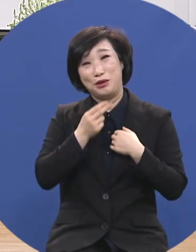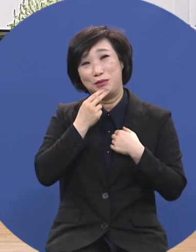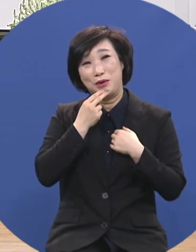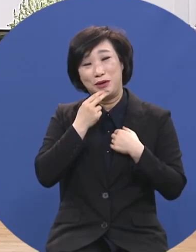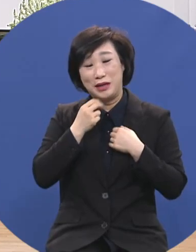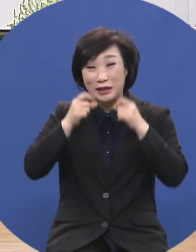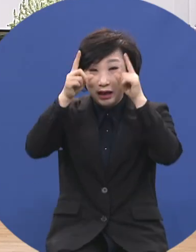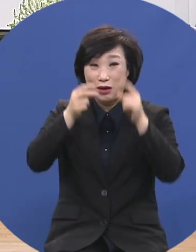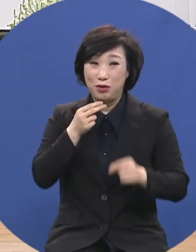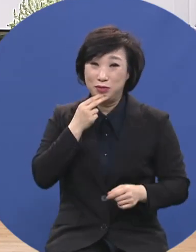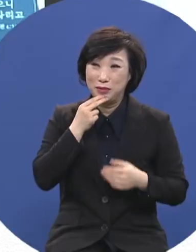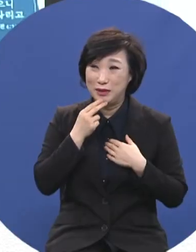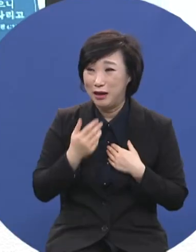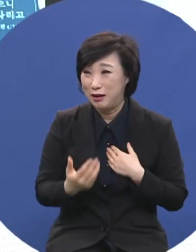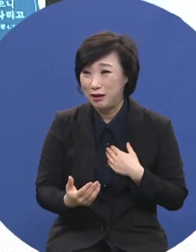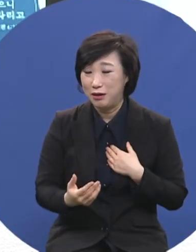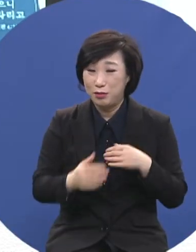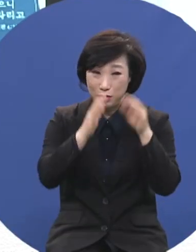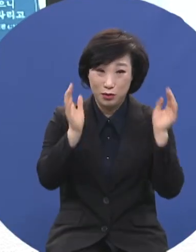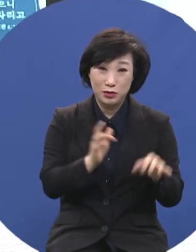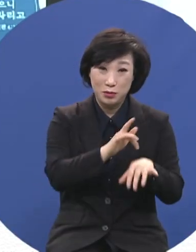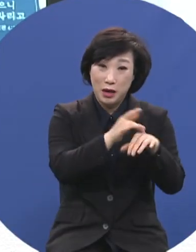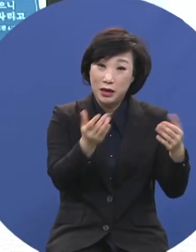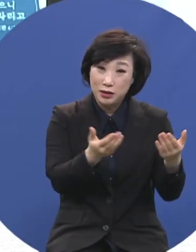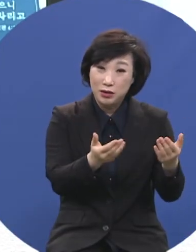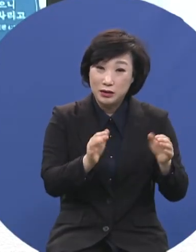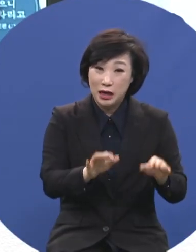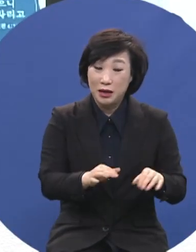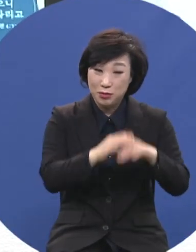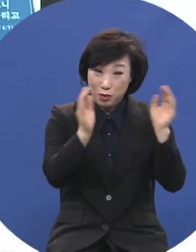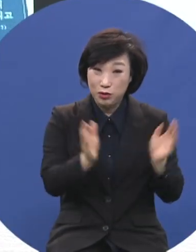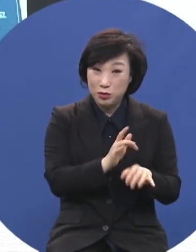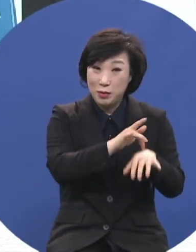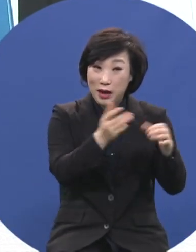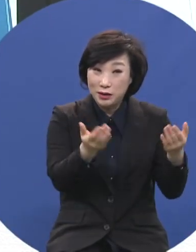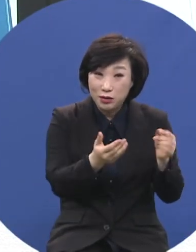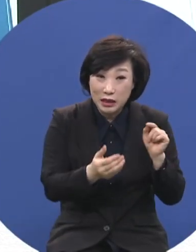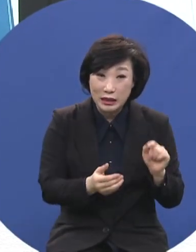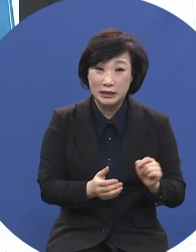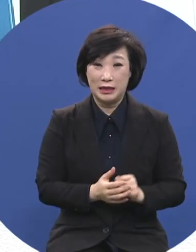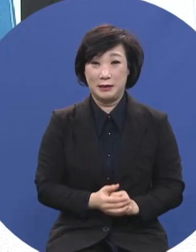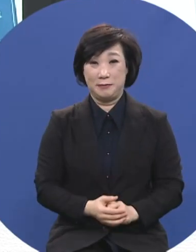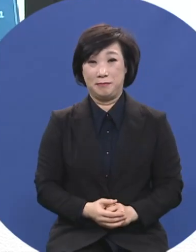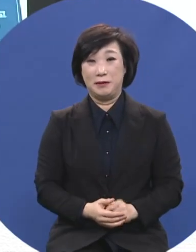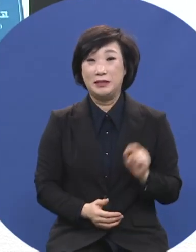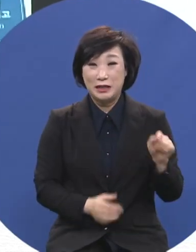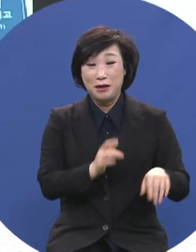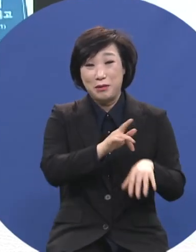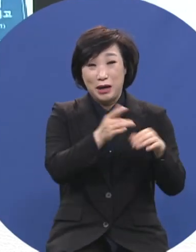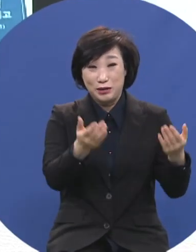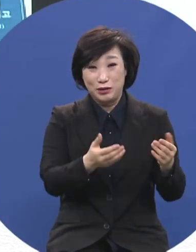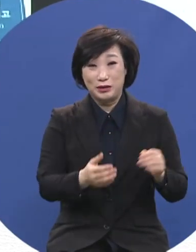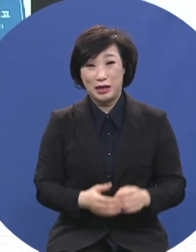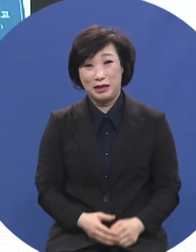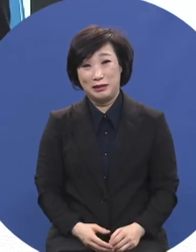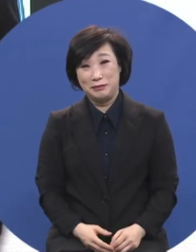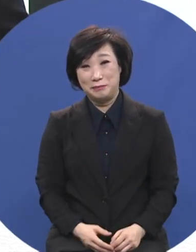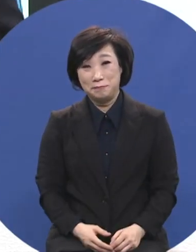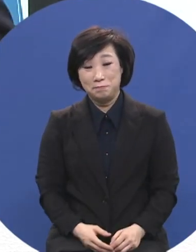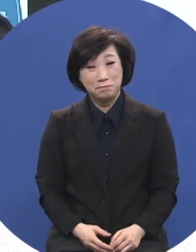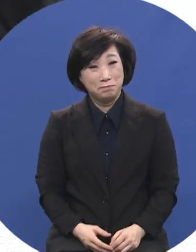나는 깨닫지도 못해요. 그게 다 마귀 역사예요. 그게 마귀 역사예요. 그게 마귀 역사예요. 그게 마귀